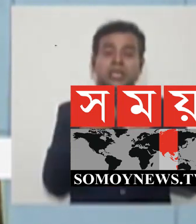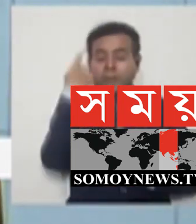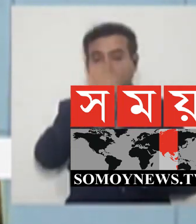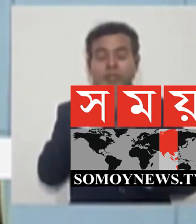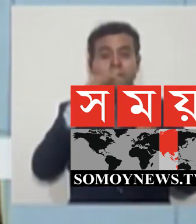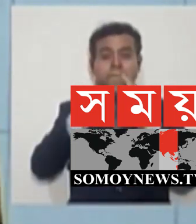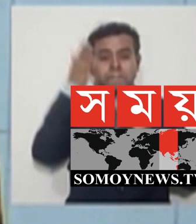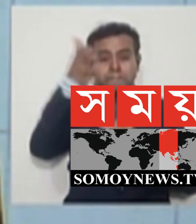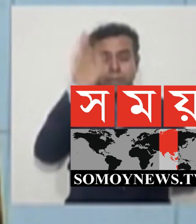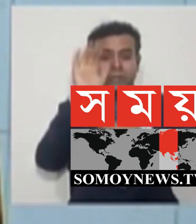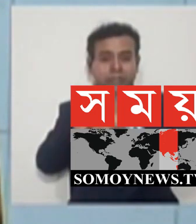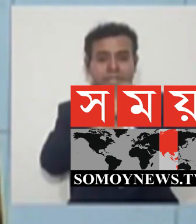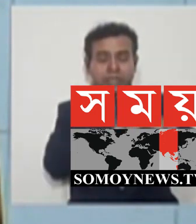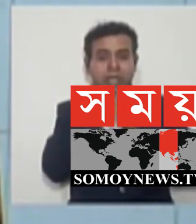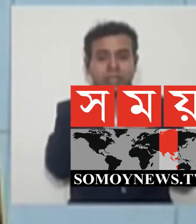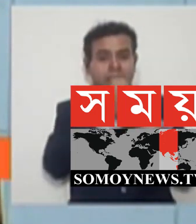মাধ্যমে কৃতজ্ঞতা জানাচ্ছি।